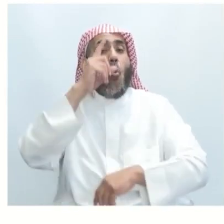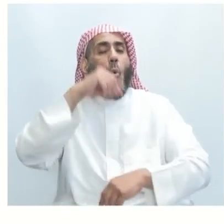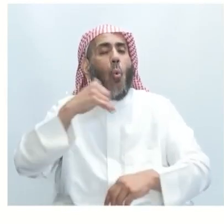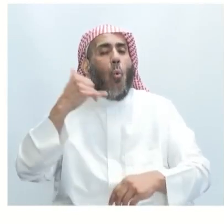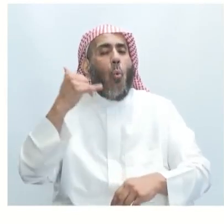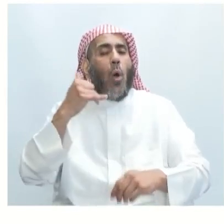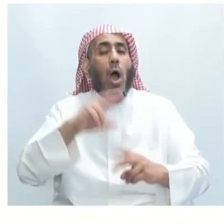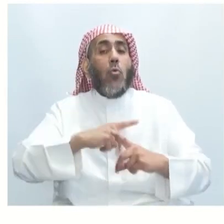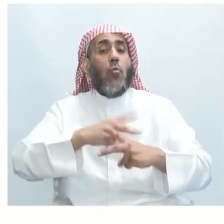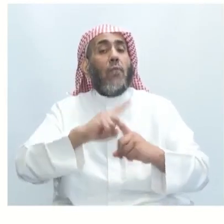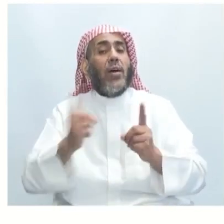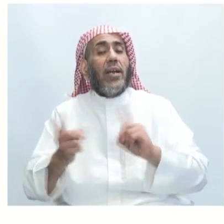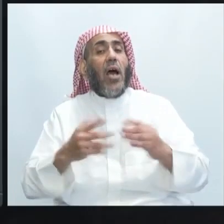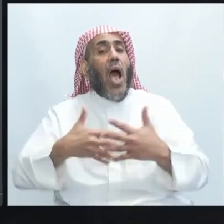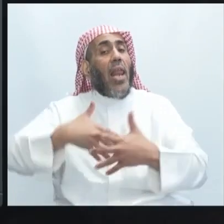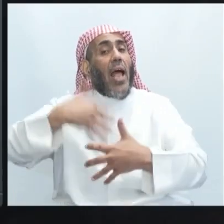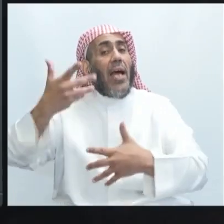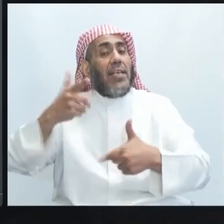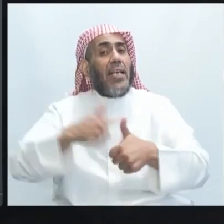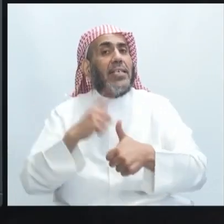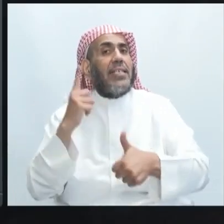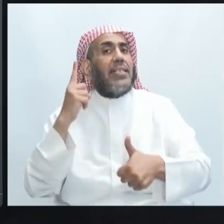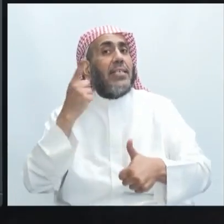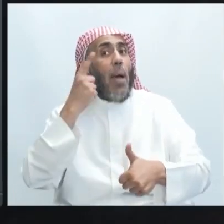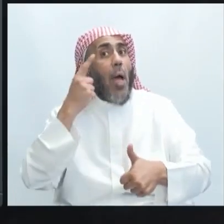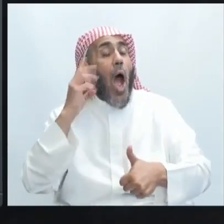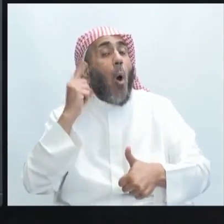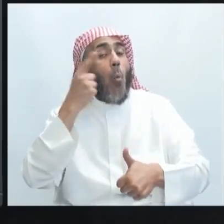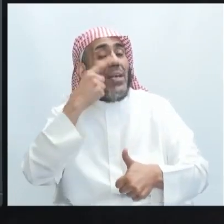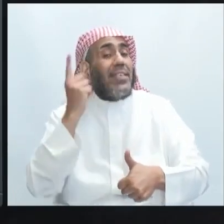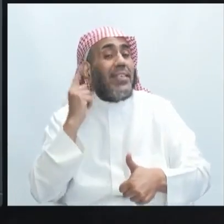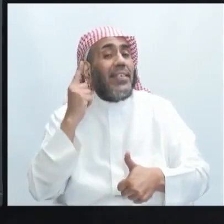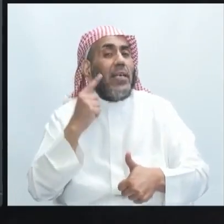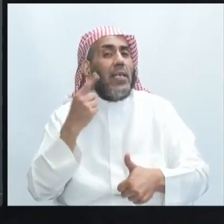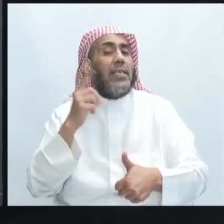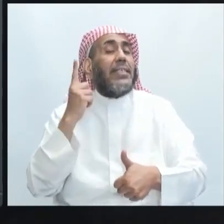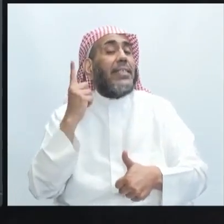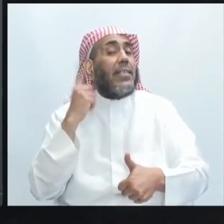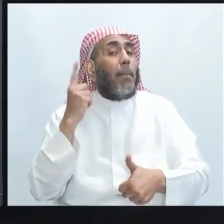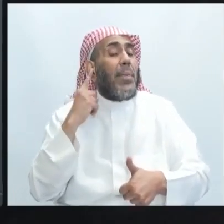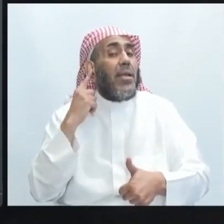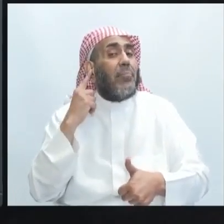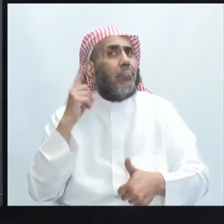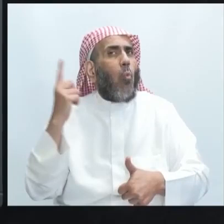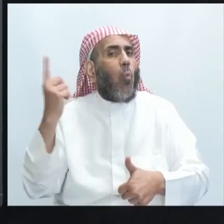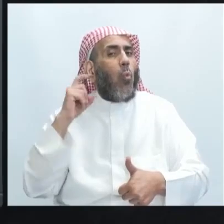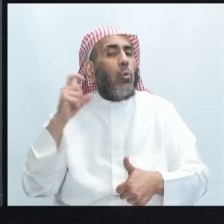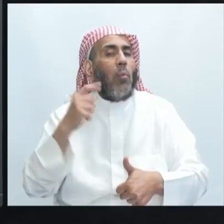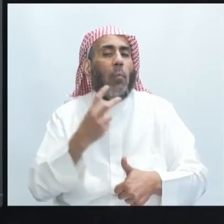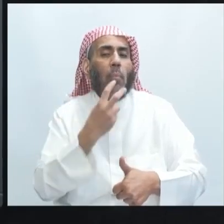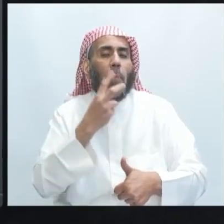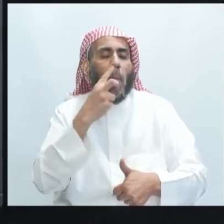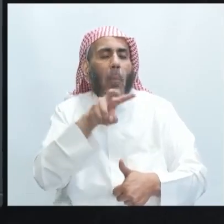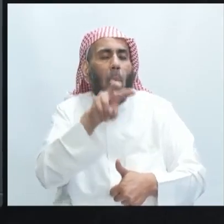وبناتي الطلاب ان نفرق الخارجيه سمعيه او بصريه سمعيه ابنائي وبناتي الطلاب شميه